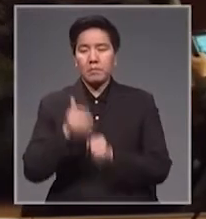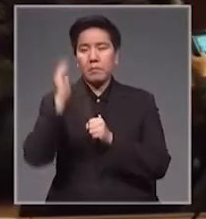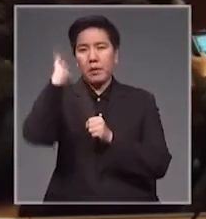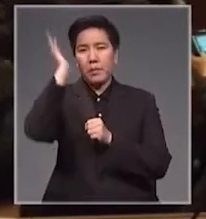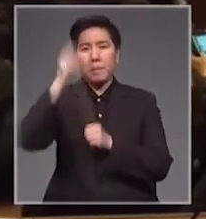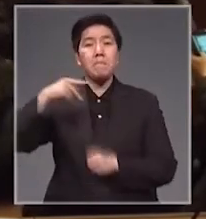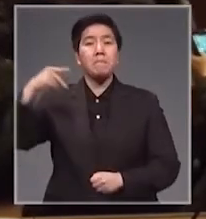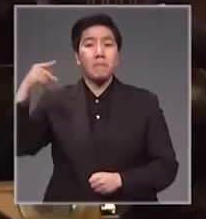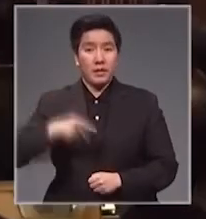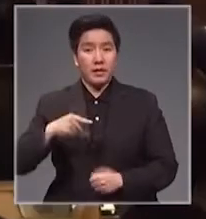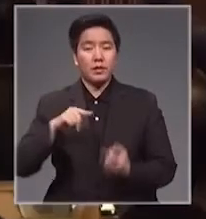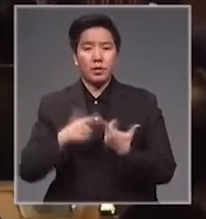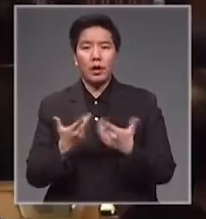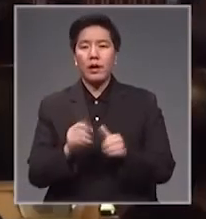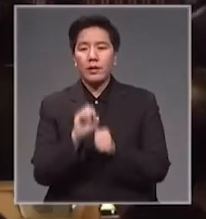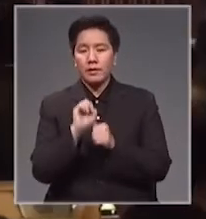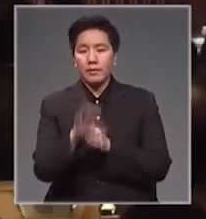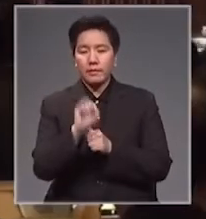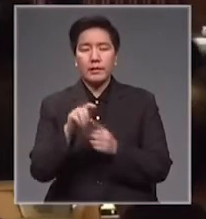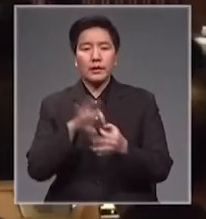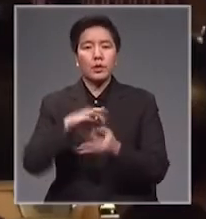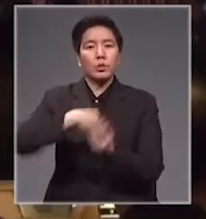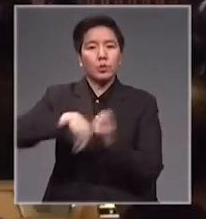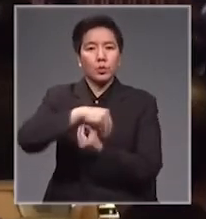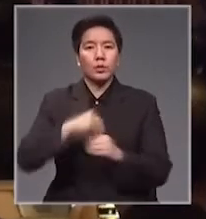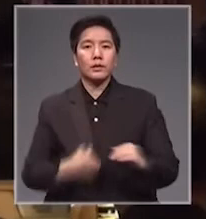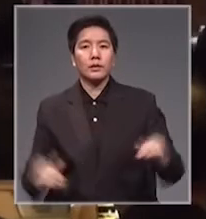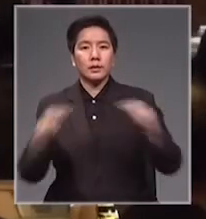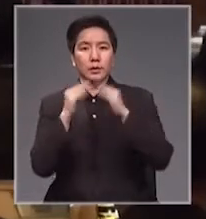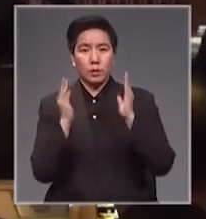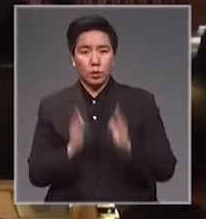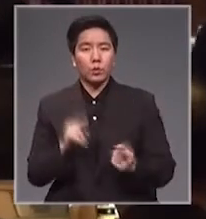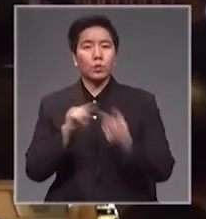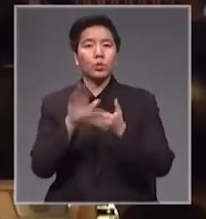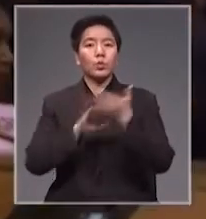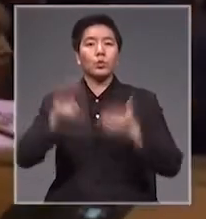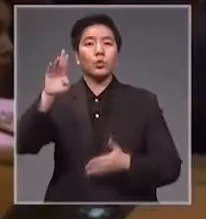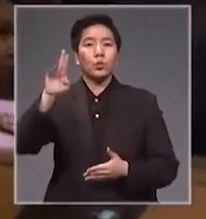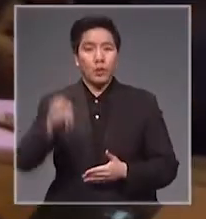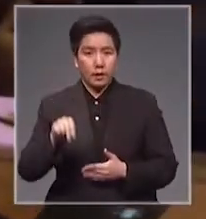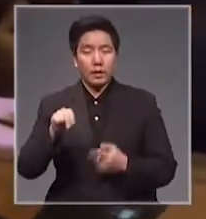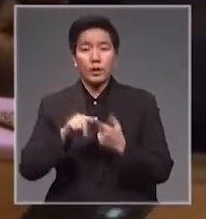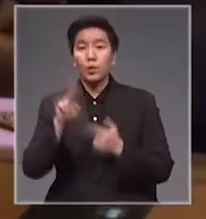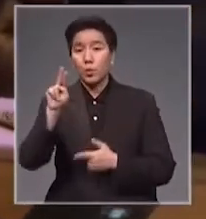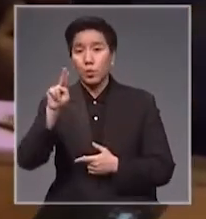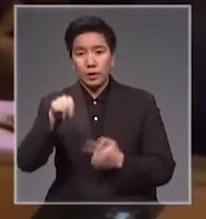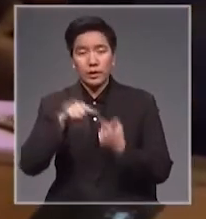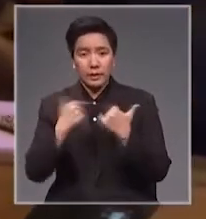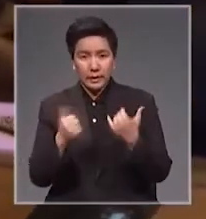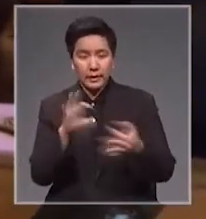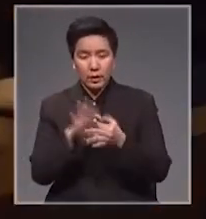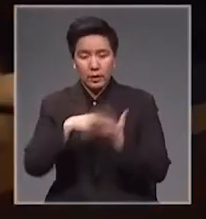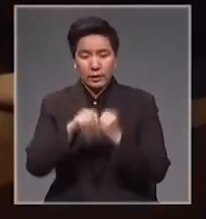ในหัวข้อหลักการชี้แนะว่าด้วยธุรกิจกับสิทธิมนุษยชนของสหประชาชาติกับการสร้างความยั่งยืนทางเศรษฐกิจและสัง